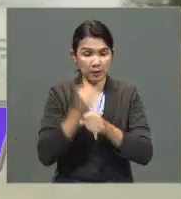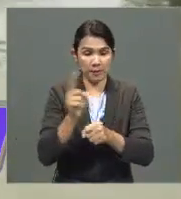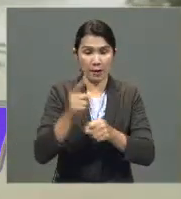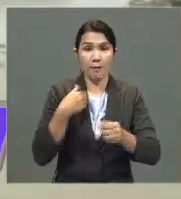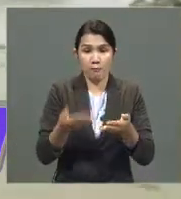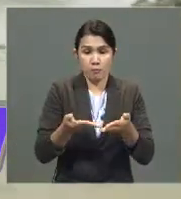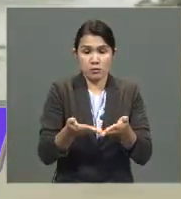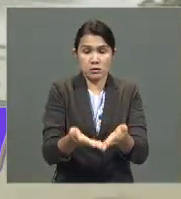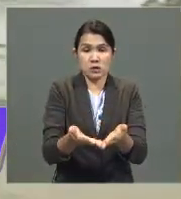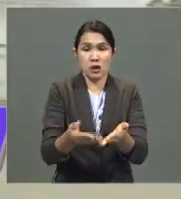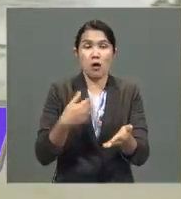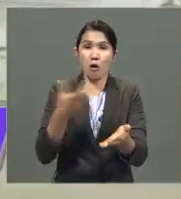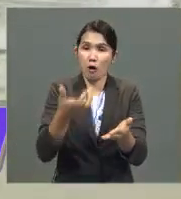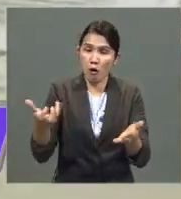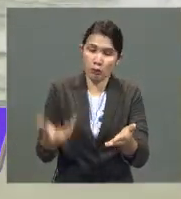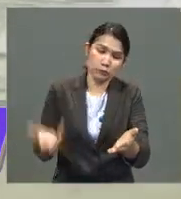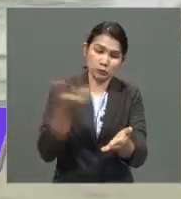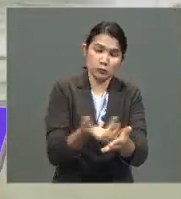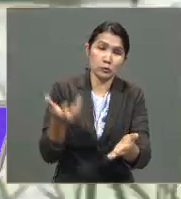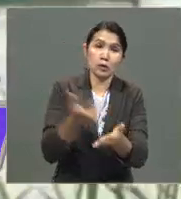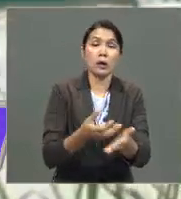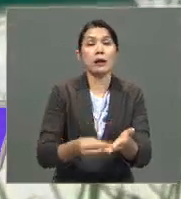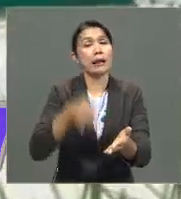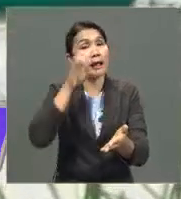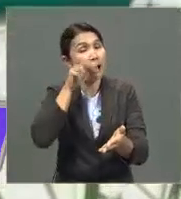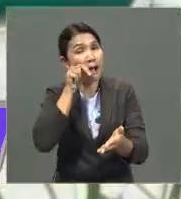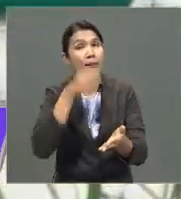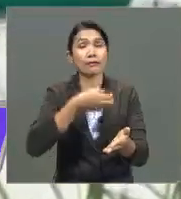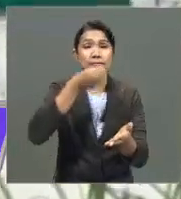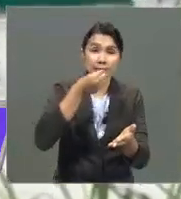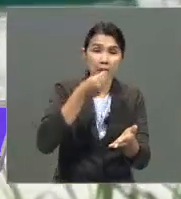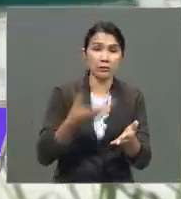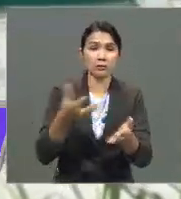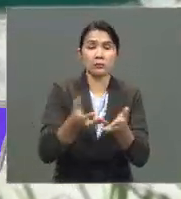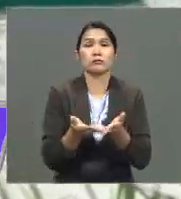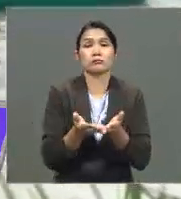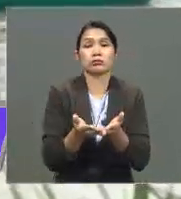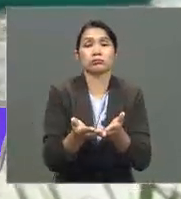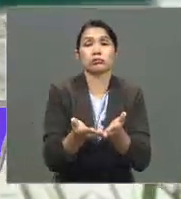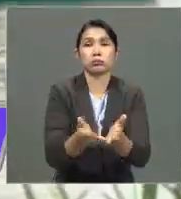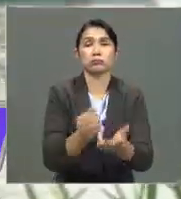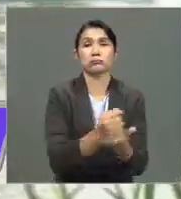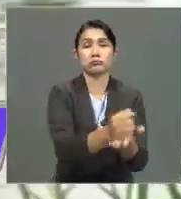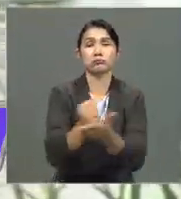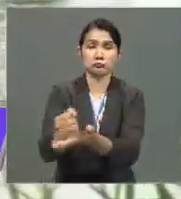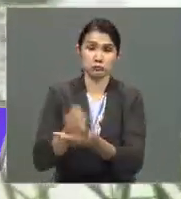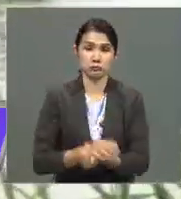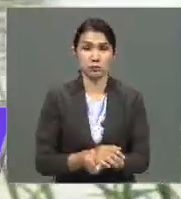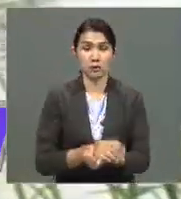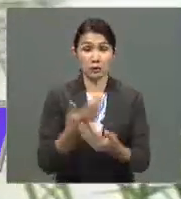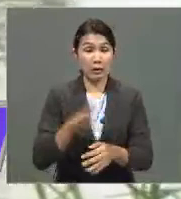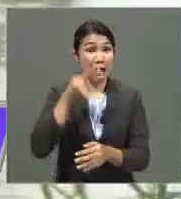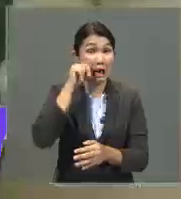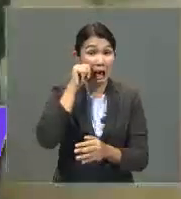อาหารสิ่งเครื่องใช้อุปโภคบริโภคไม่ว่าจะเป็นน้ำดื่มนะครับอาหารลงไปแจกจ่ายให้กับพี่น้องประชาชนมาดูท่าความ